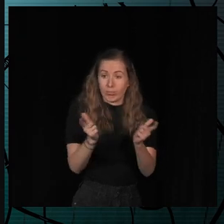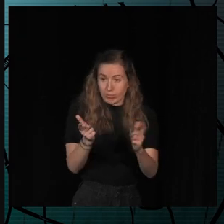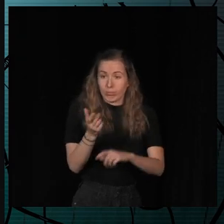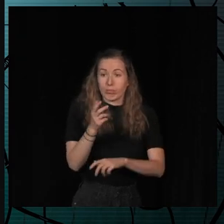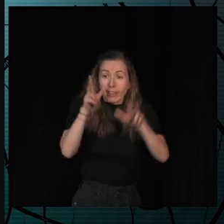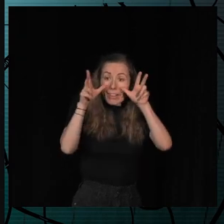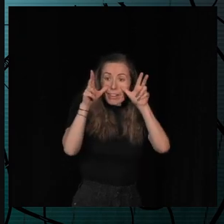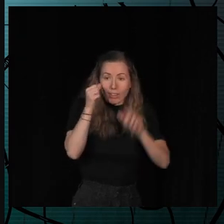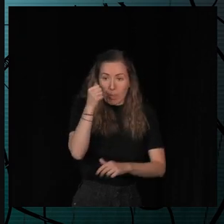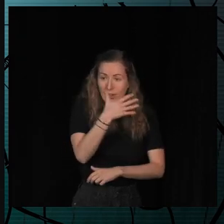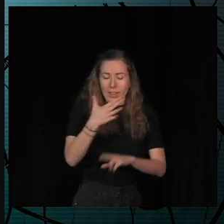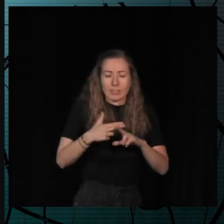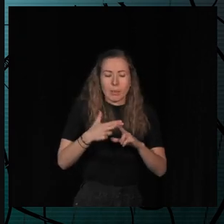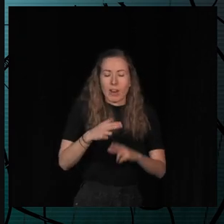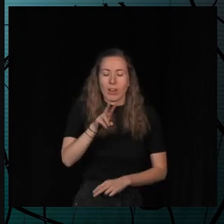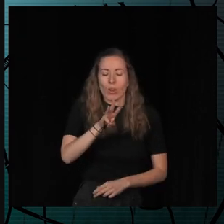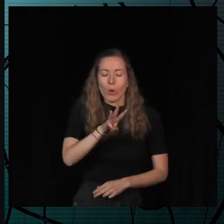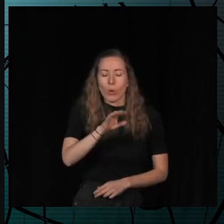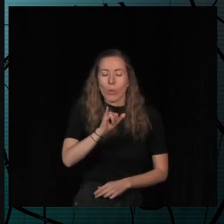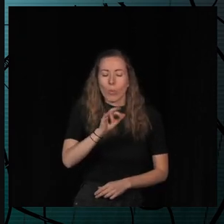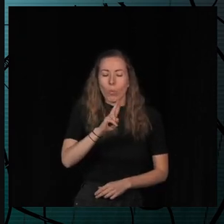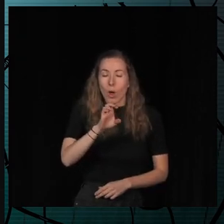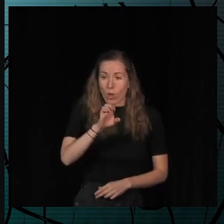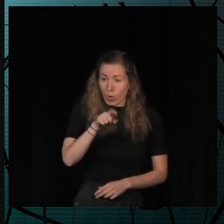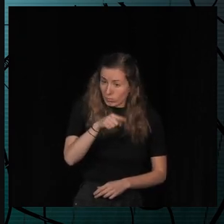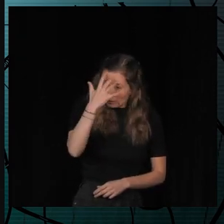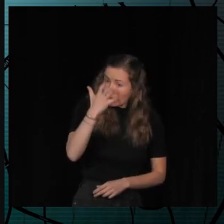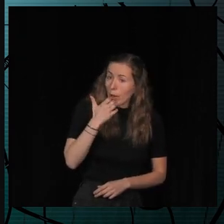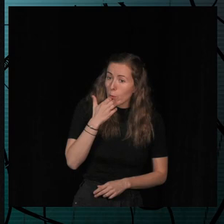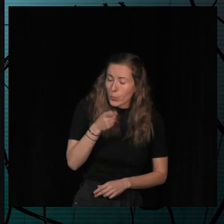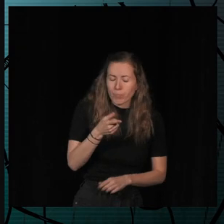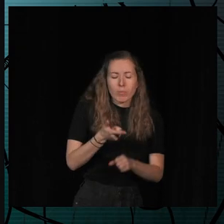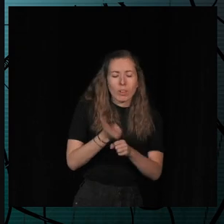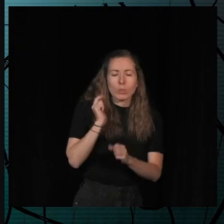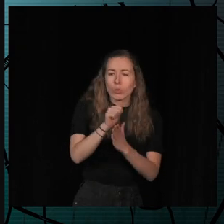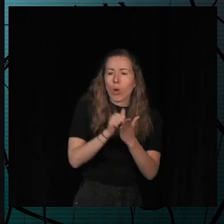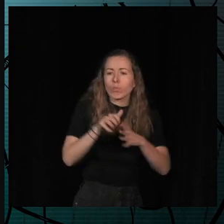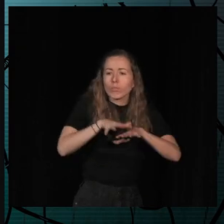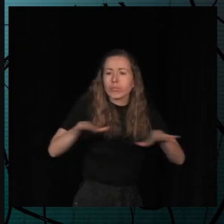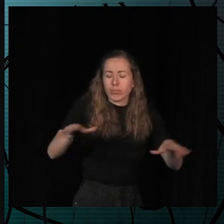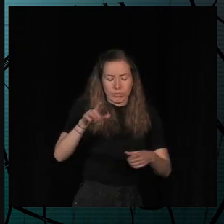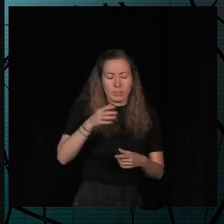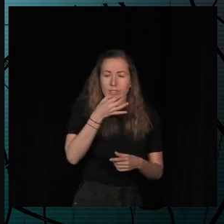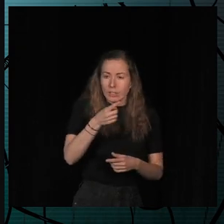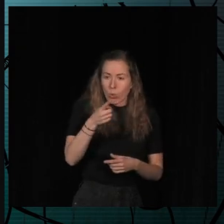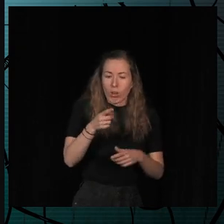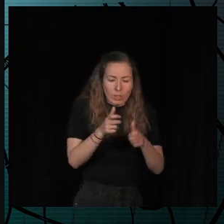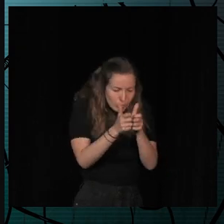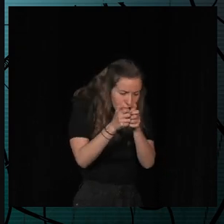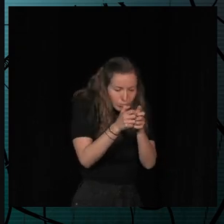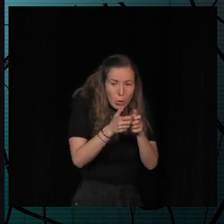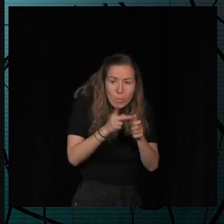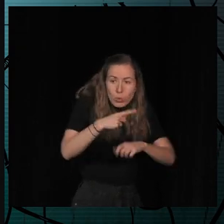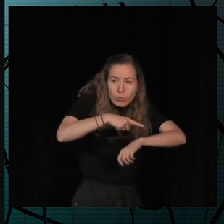euh qui est une revue très sérieuse hein quand même et qui a dit il y a maintenant 2 ans que les plus grands consommateurs d'écran ce sont les